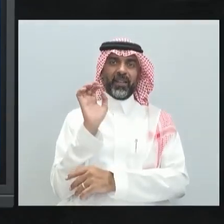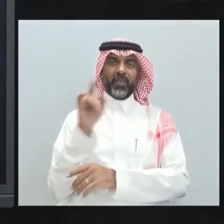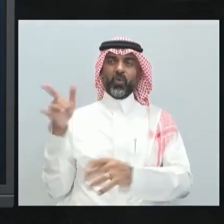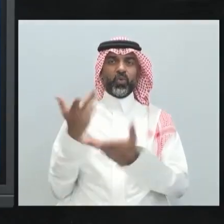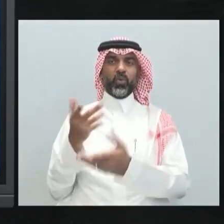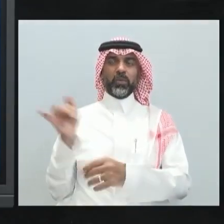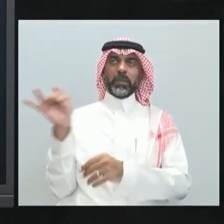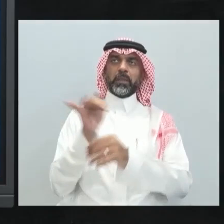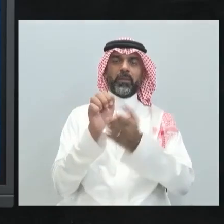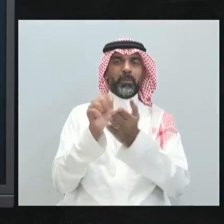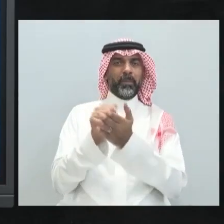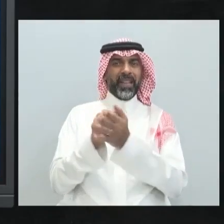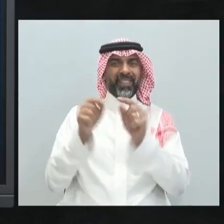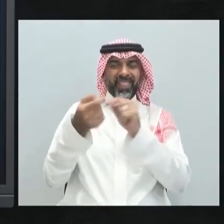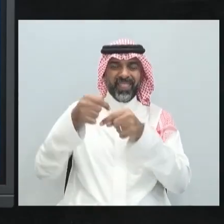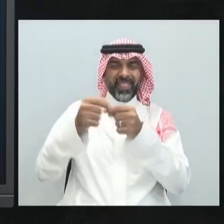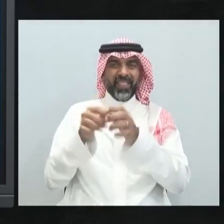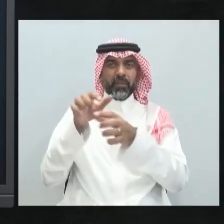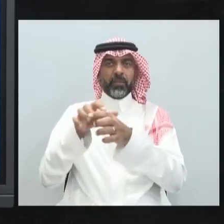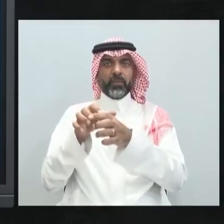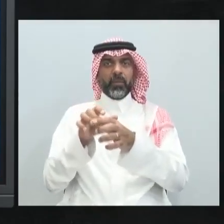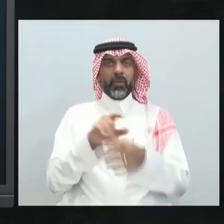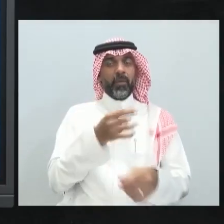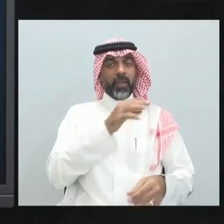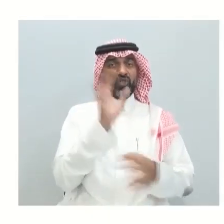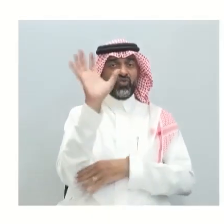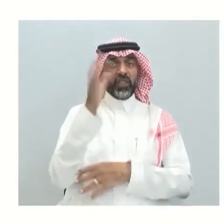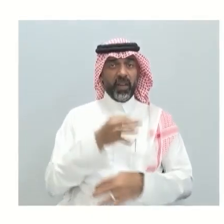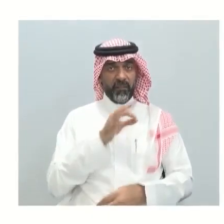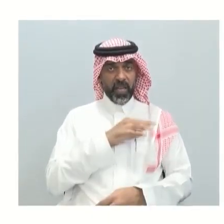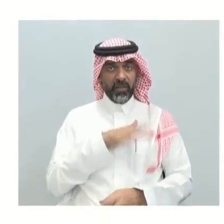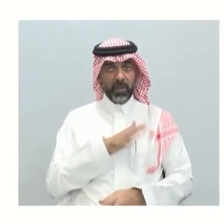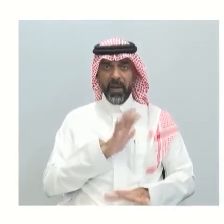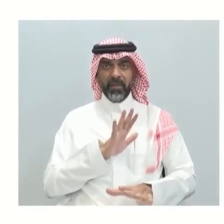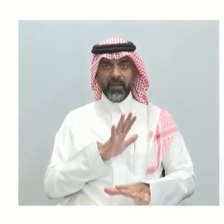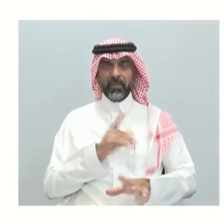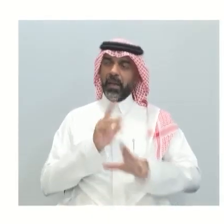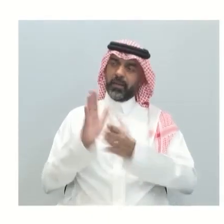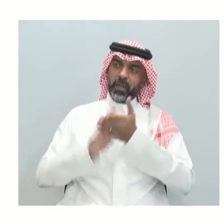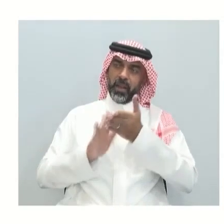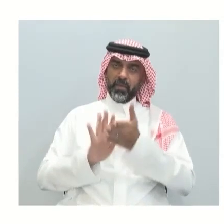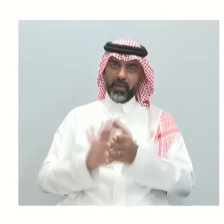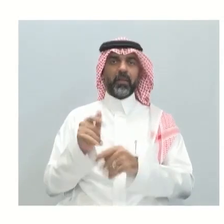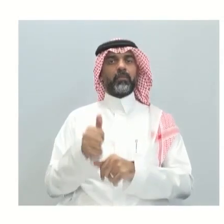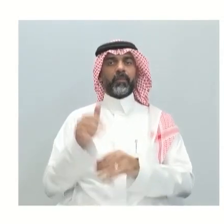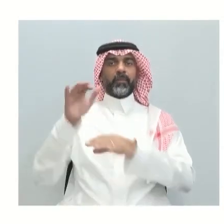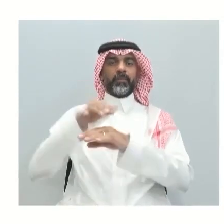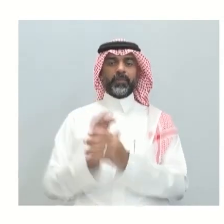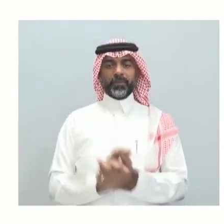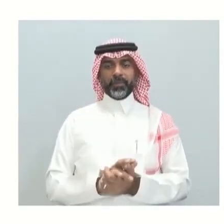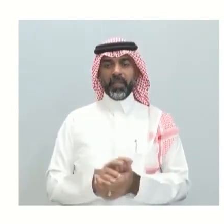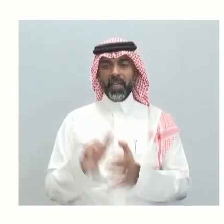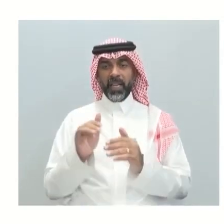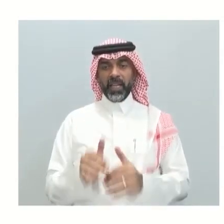من هذا العصفور ايضا هي لا تتضرر من هذا الطائع وفي العلاقه الرابعه ظهر معنا علاقه التطفل